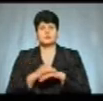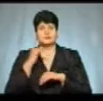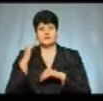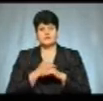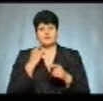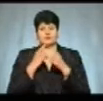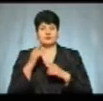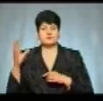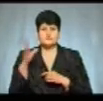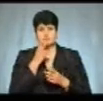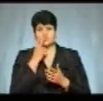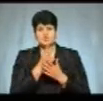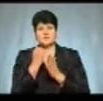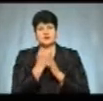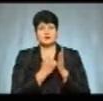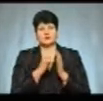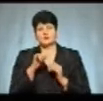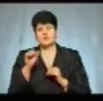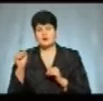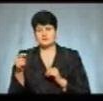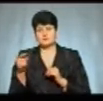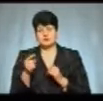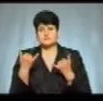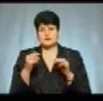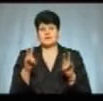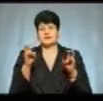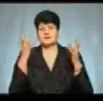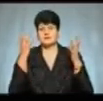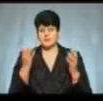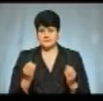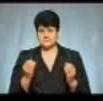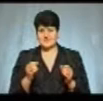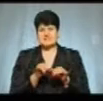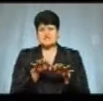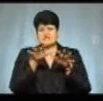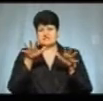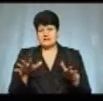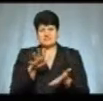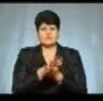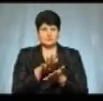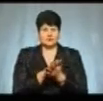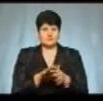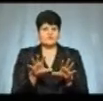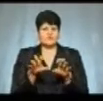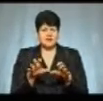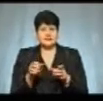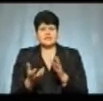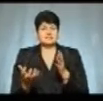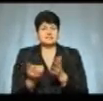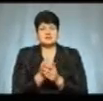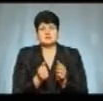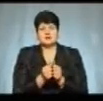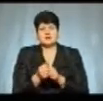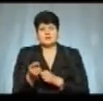вечора, кажу усім глядачам телеканалу ЮА «Тернопіль». В ефірі програма «Тема дня». Звалище відходів тваринного походження, яке виявили неподалік